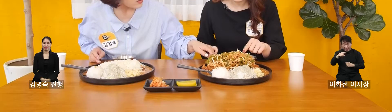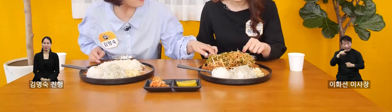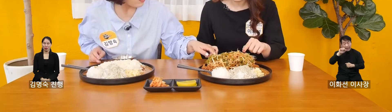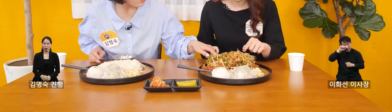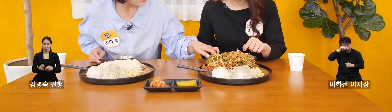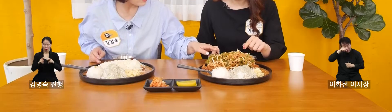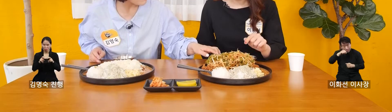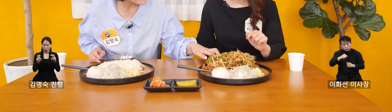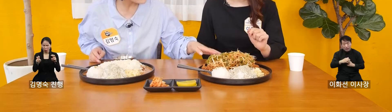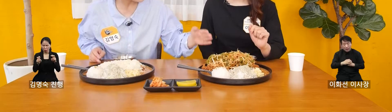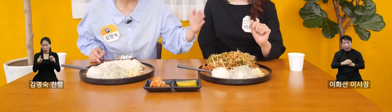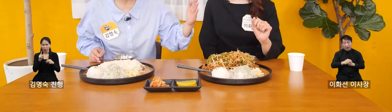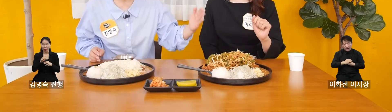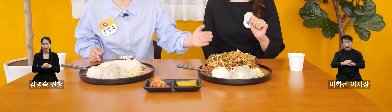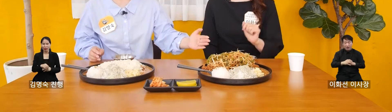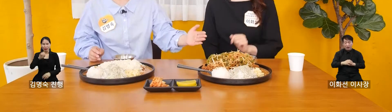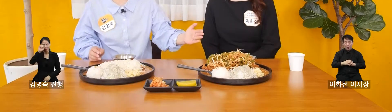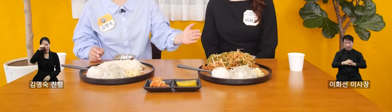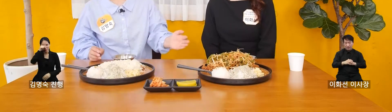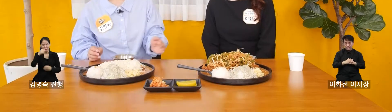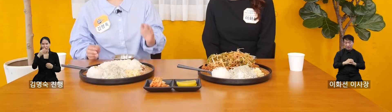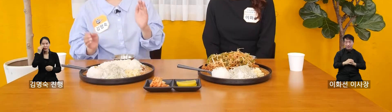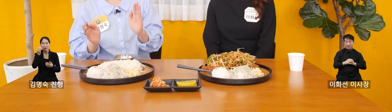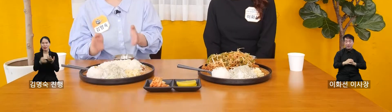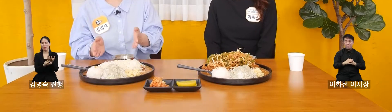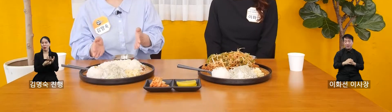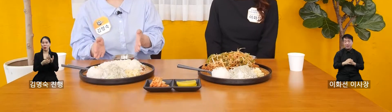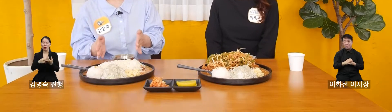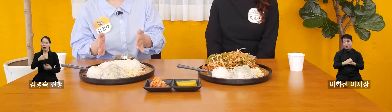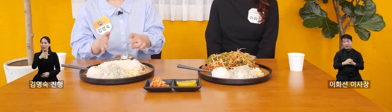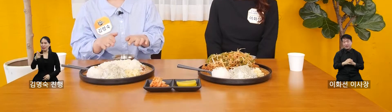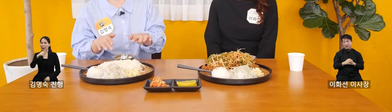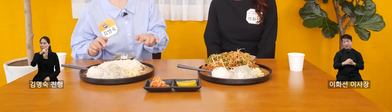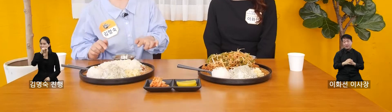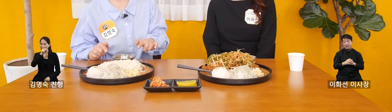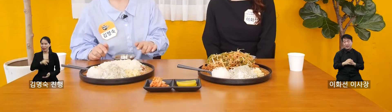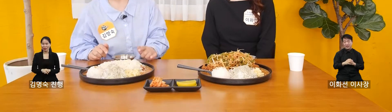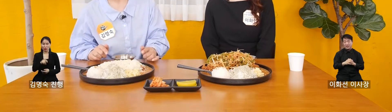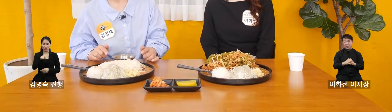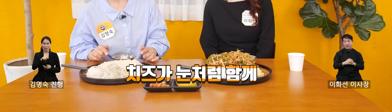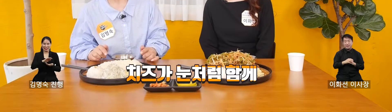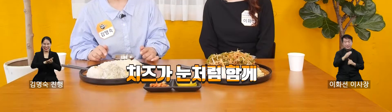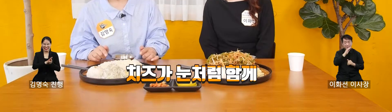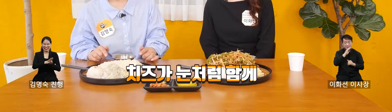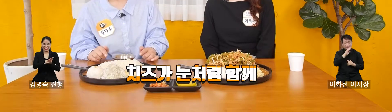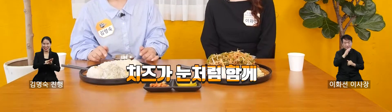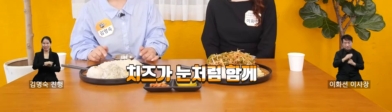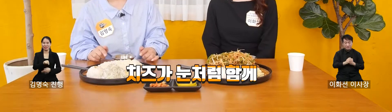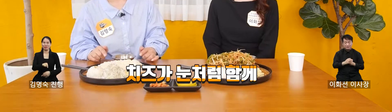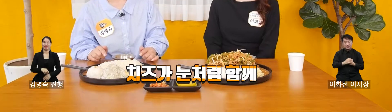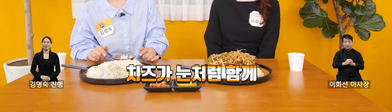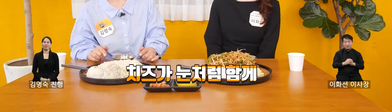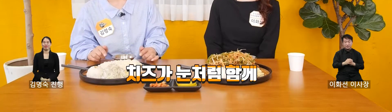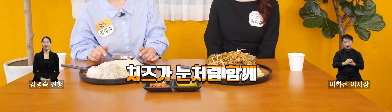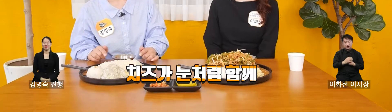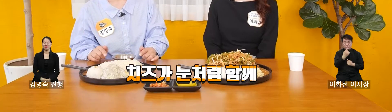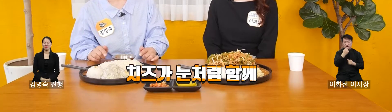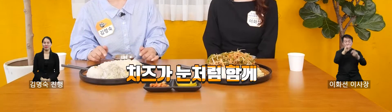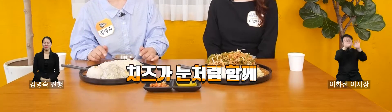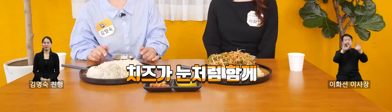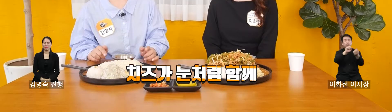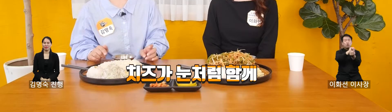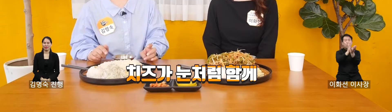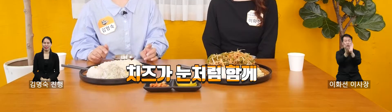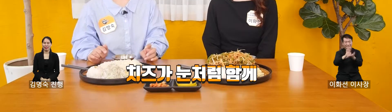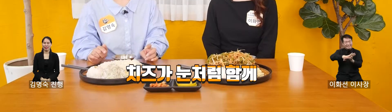속에 양파 튀김하고 네. 대파. 그다음에 이쪽은 이제 이게 치즈인가요? 네, 치즈. 아. 그 치즈라고